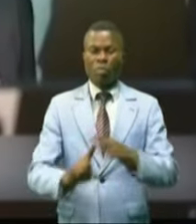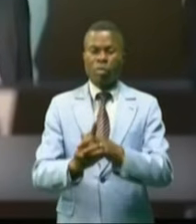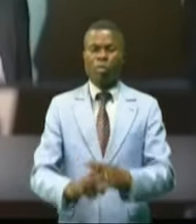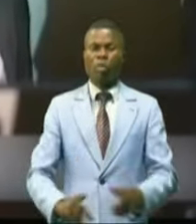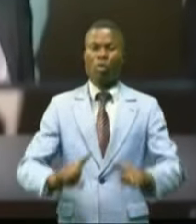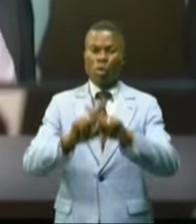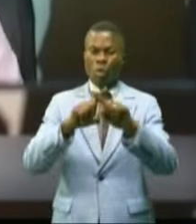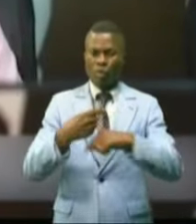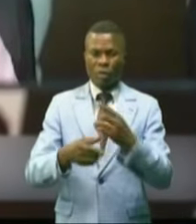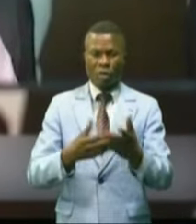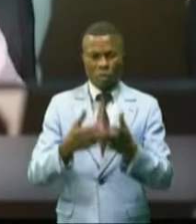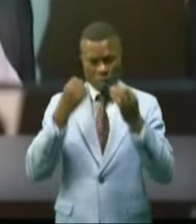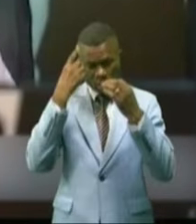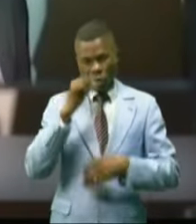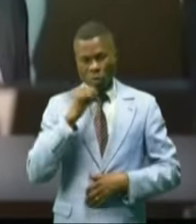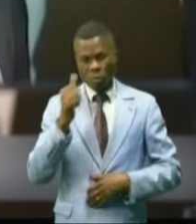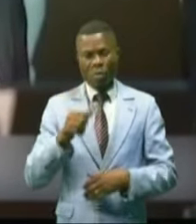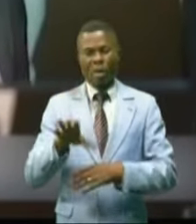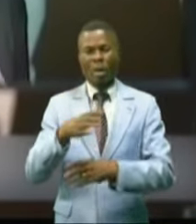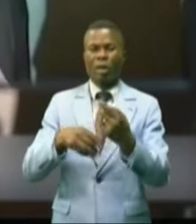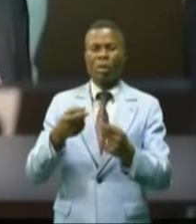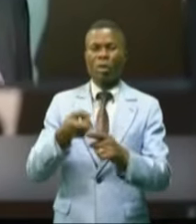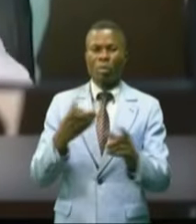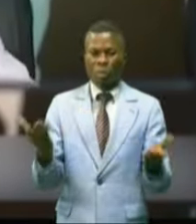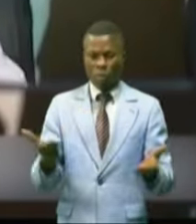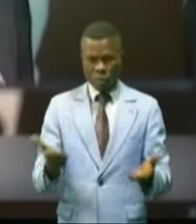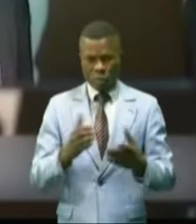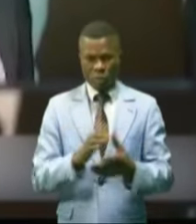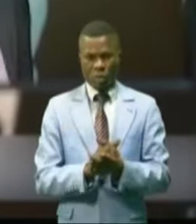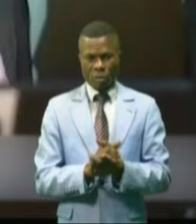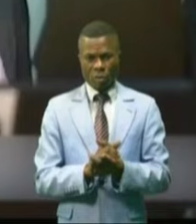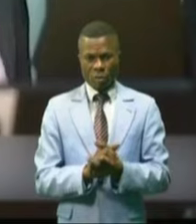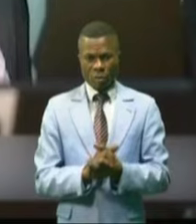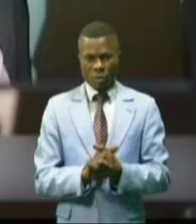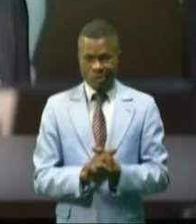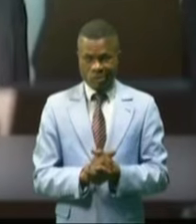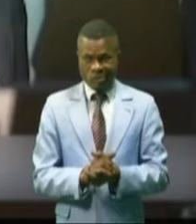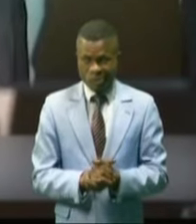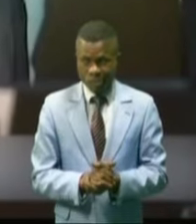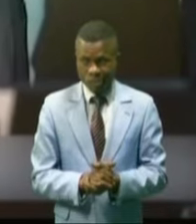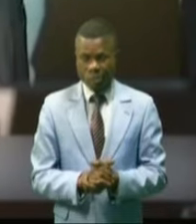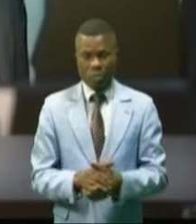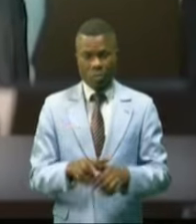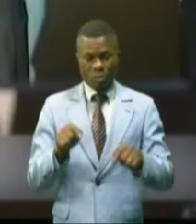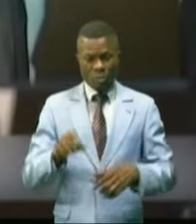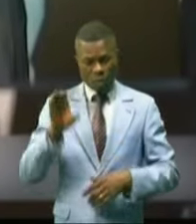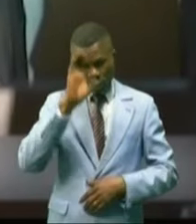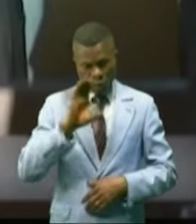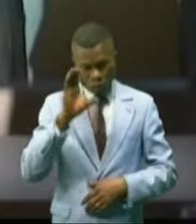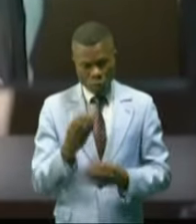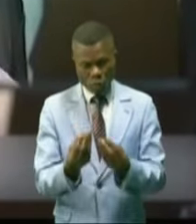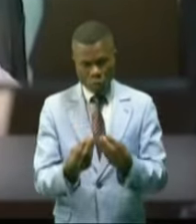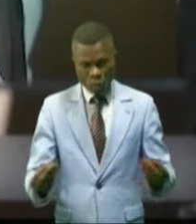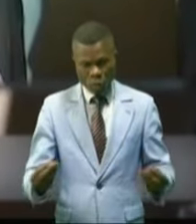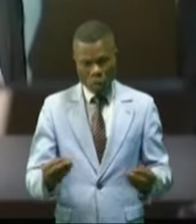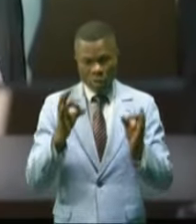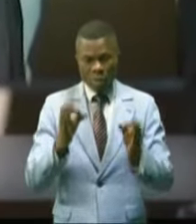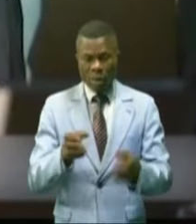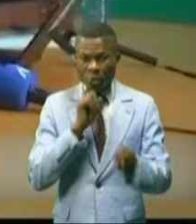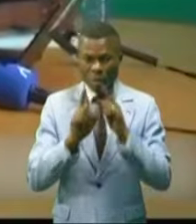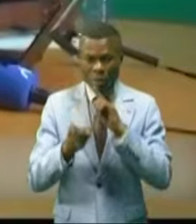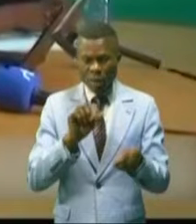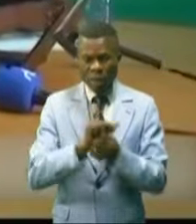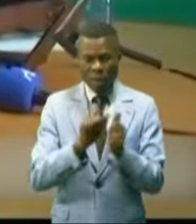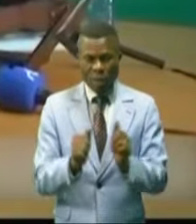plan sociologique, sur le plan anthropologique et sur le plan géographique. On n'a jamais alors jamais entendu parler des